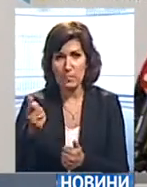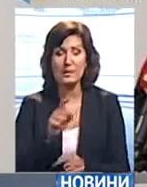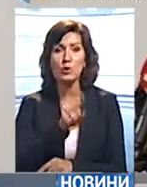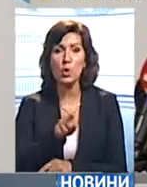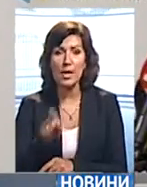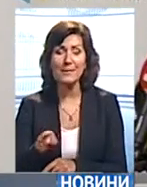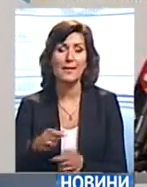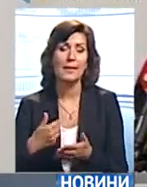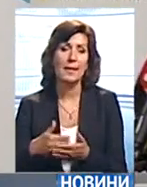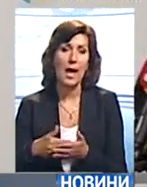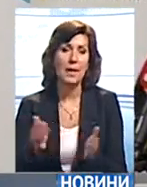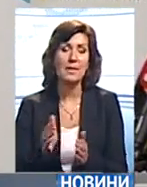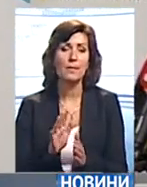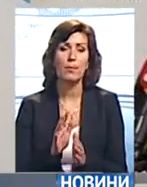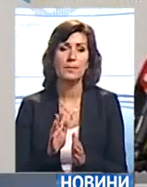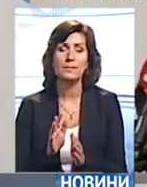что они как минимум